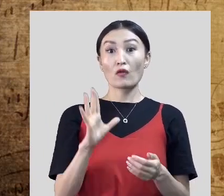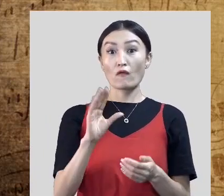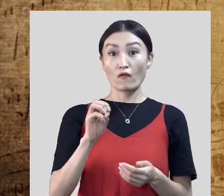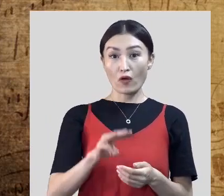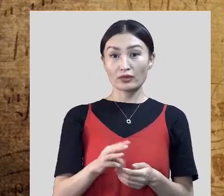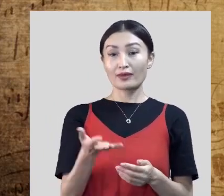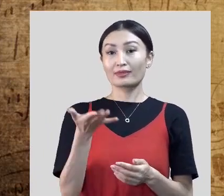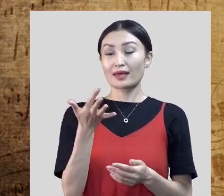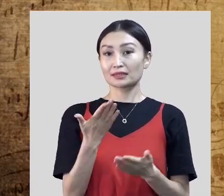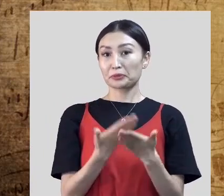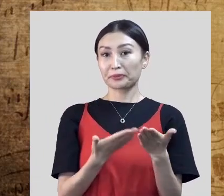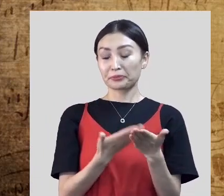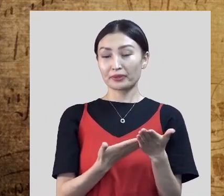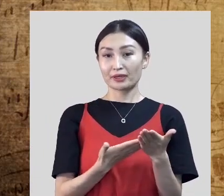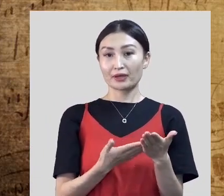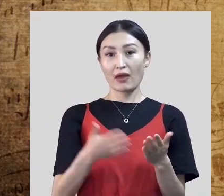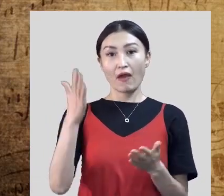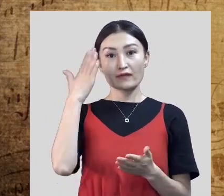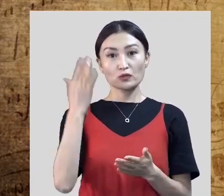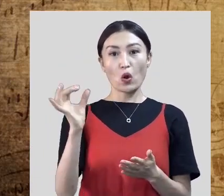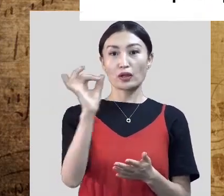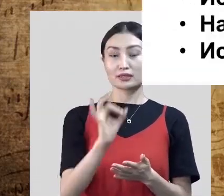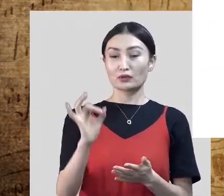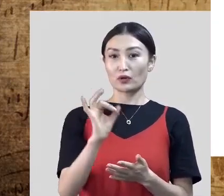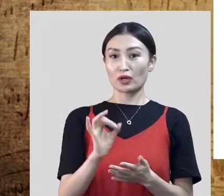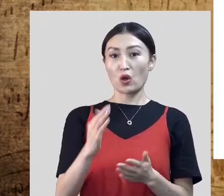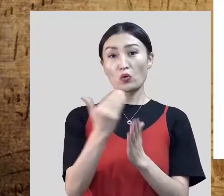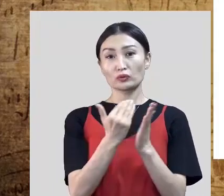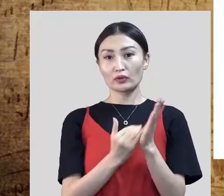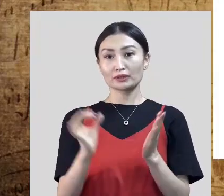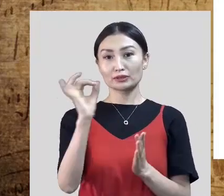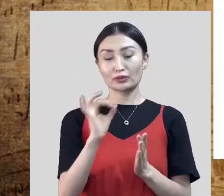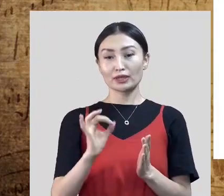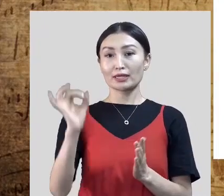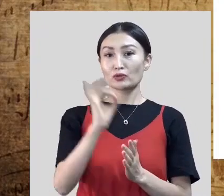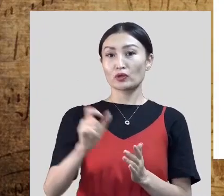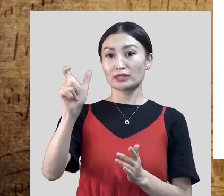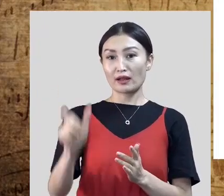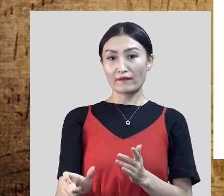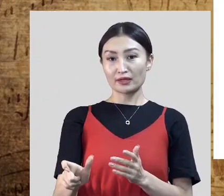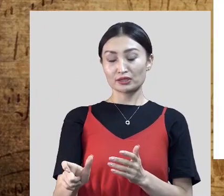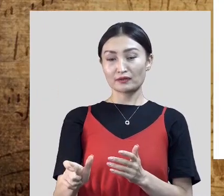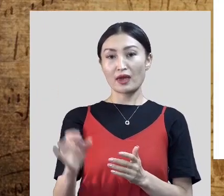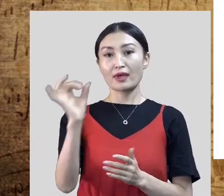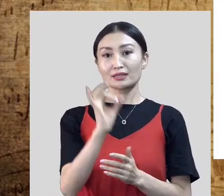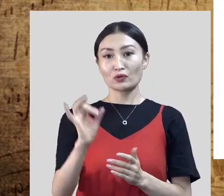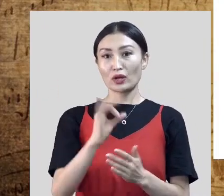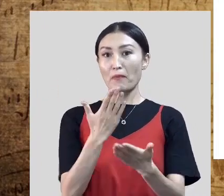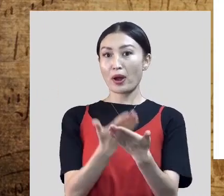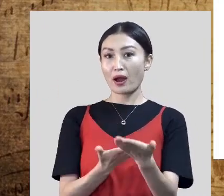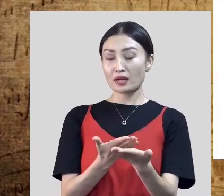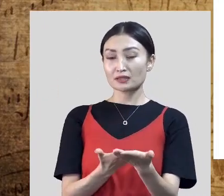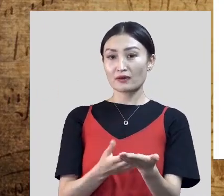Вот несколько примеров. Веселая история. Урок истории. История человечества. История